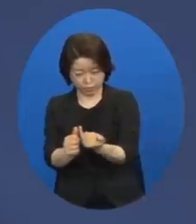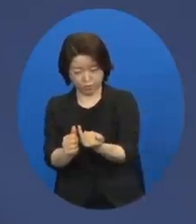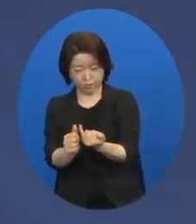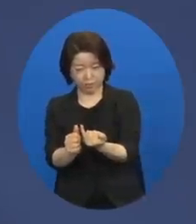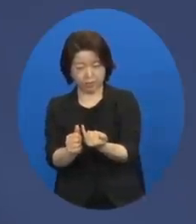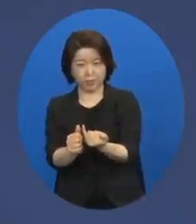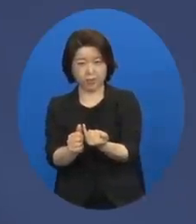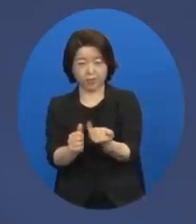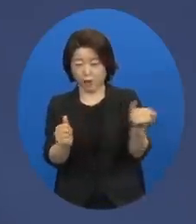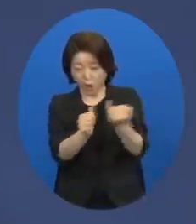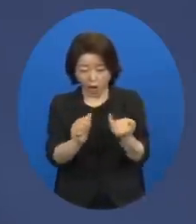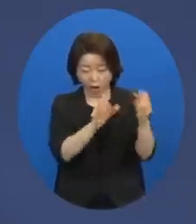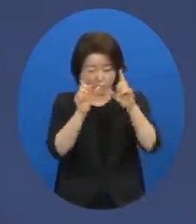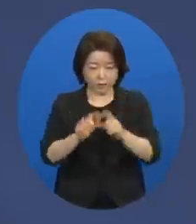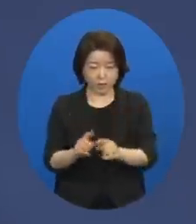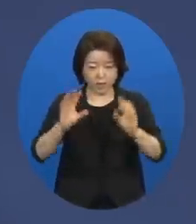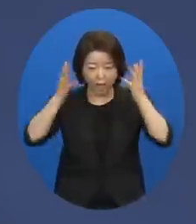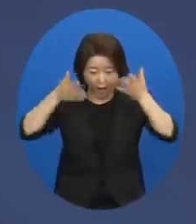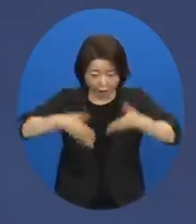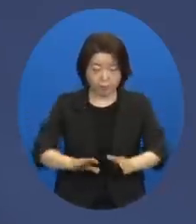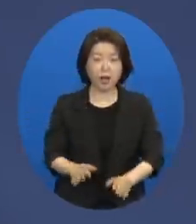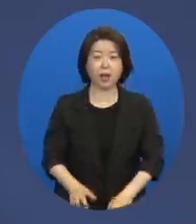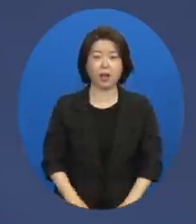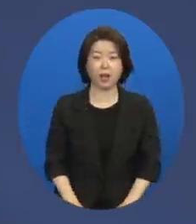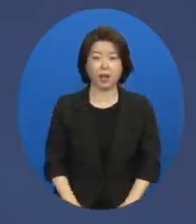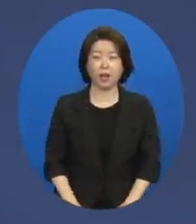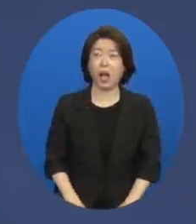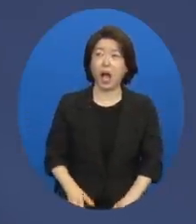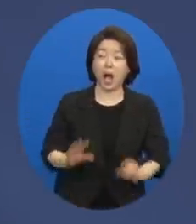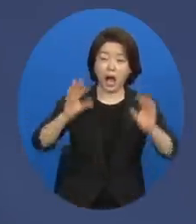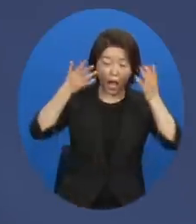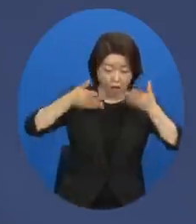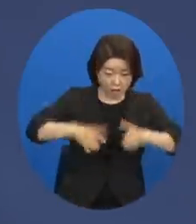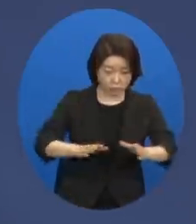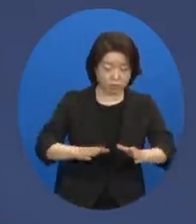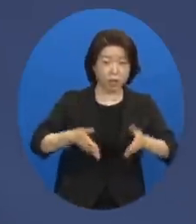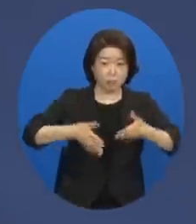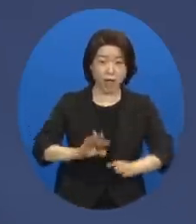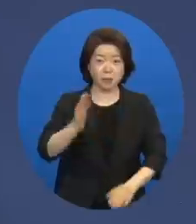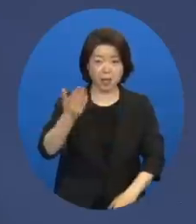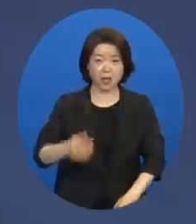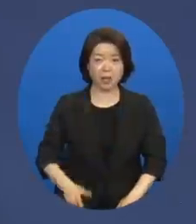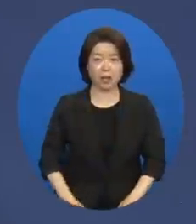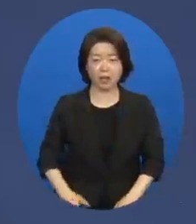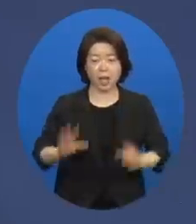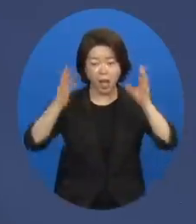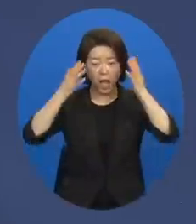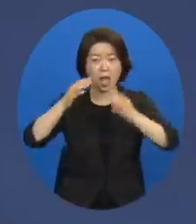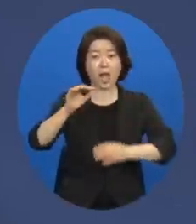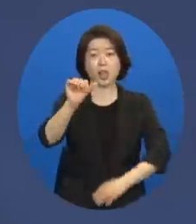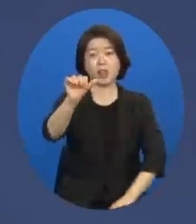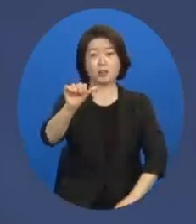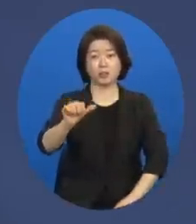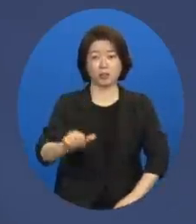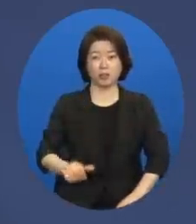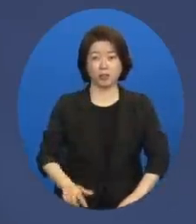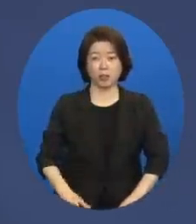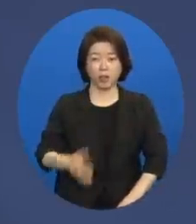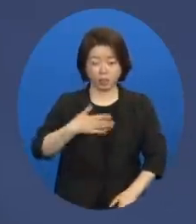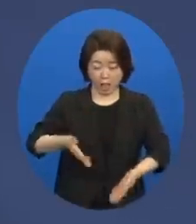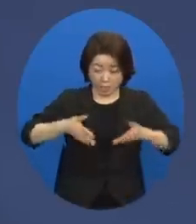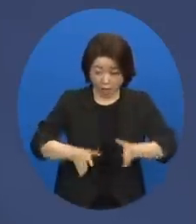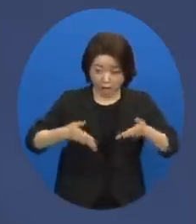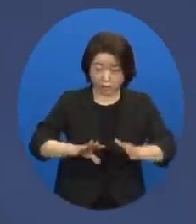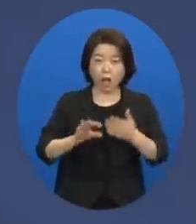말이에요. 어떡해. 그래 주시는 대로 또 낳아야 되잖아. 그래서 애 다섯을 낳았어요. 그리고 낳는